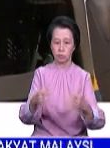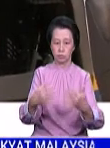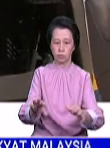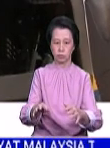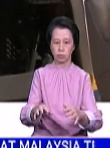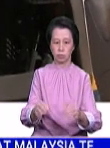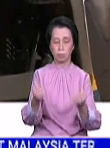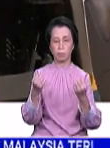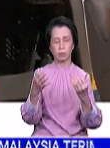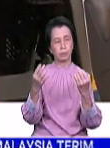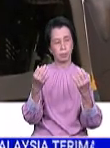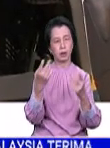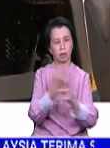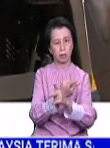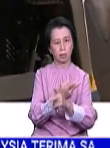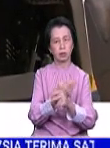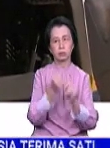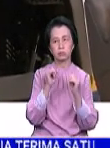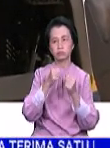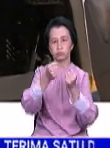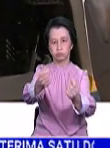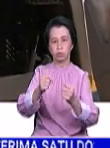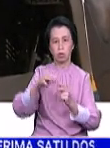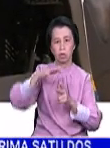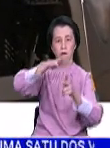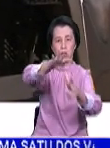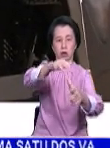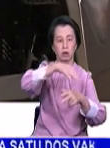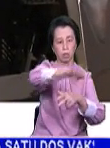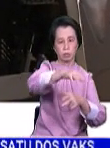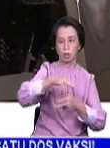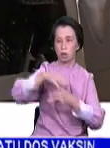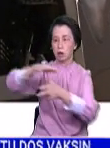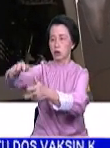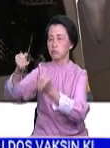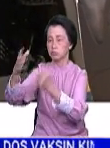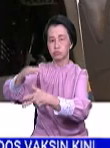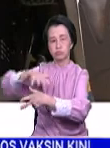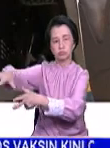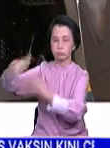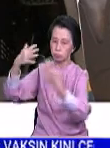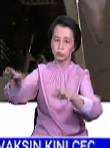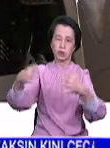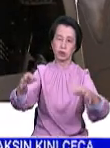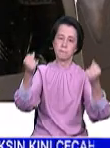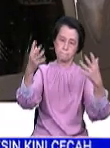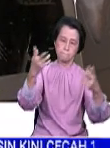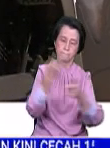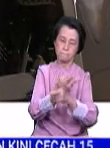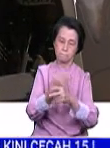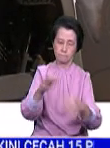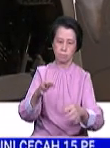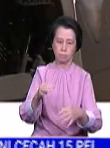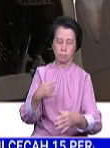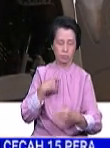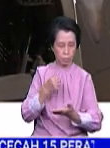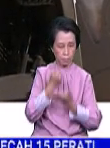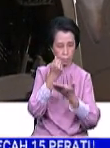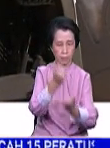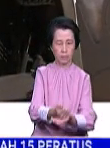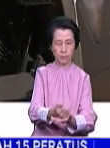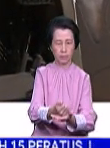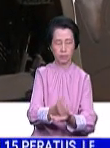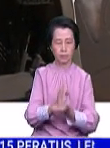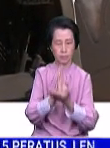5 kali penghantaran vaksin. Selain penghantaran vaksin, kita juga ada menghantar bantuan bekalan